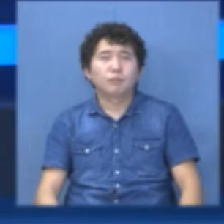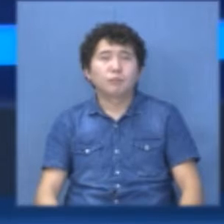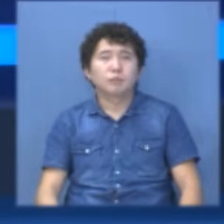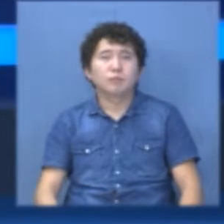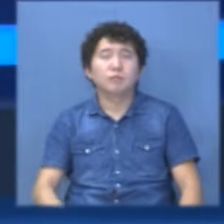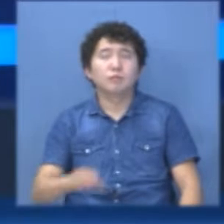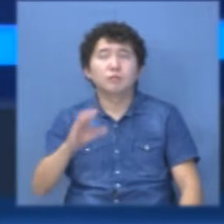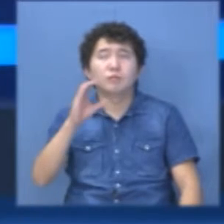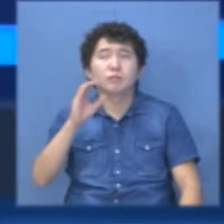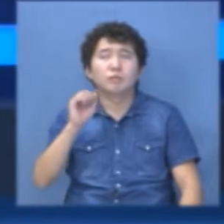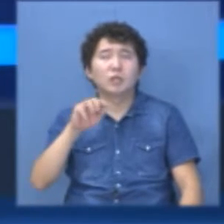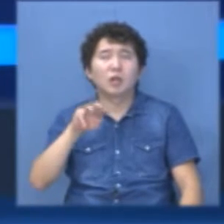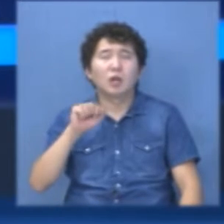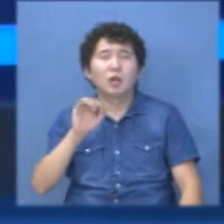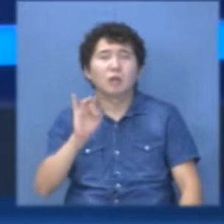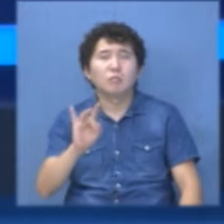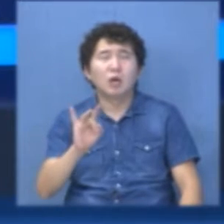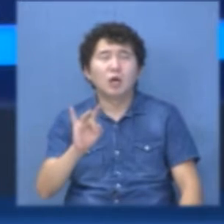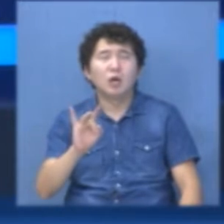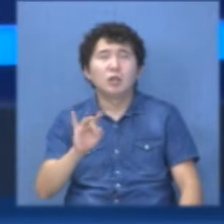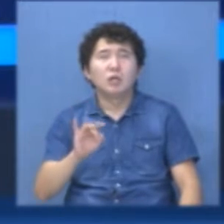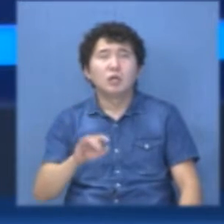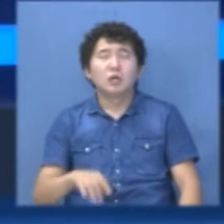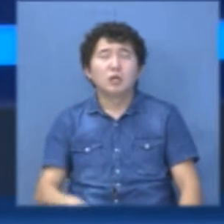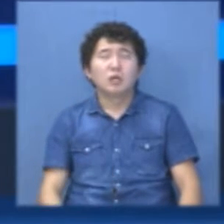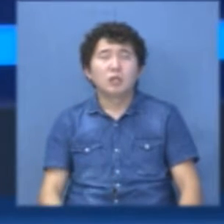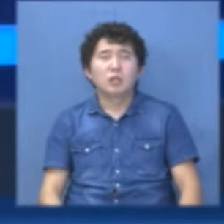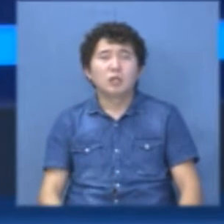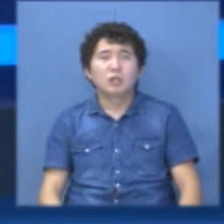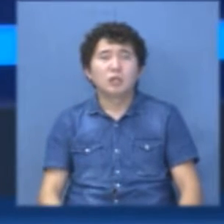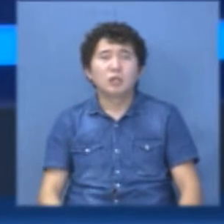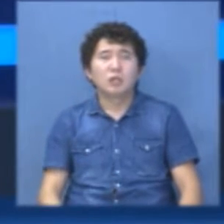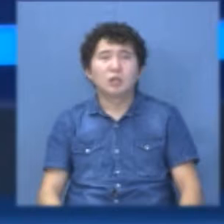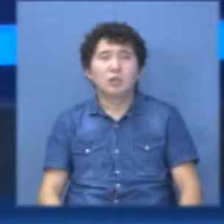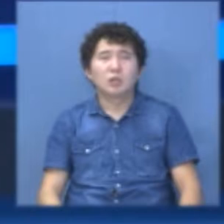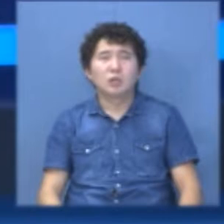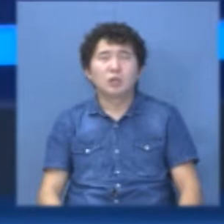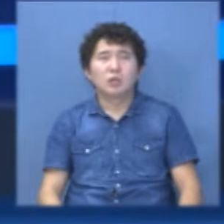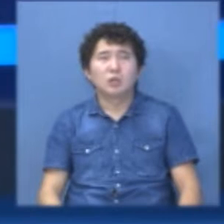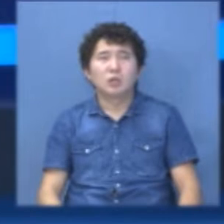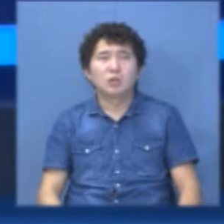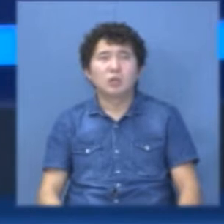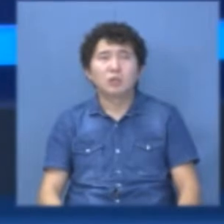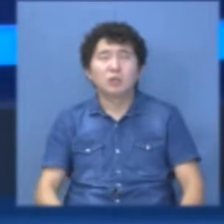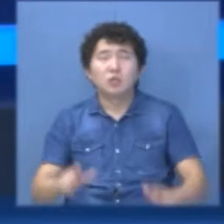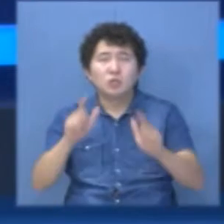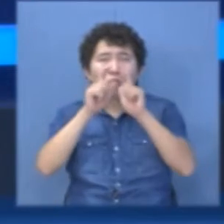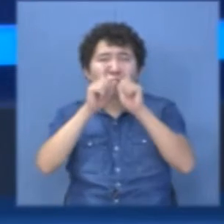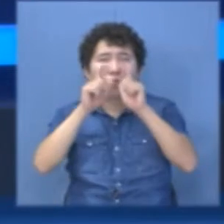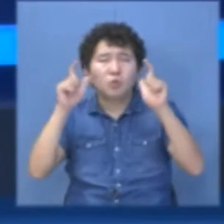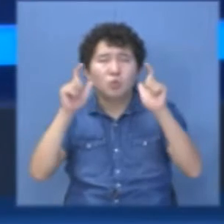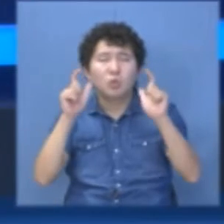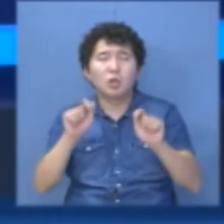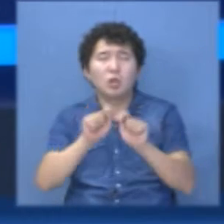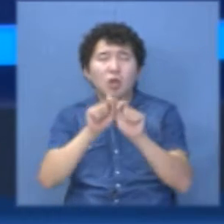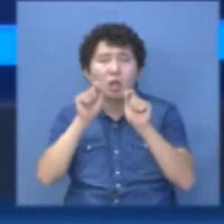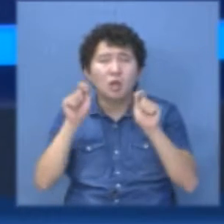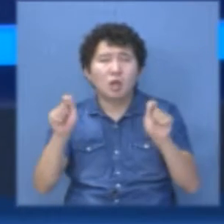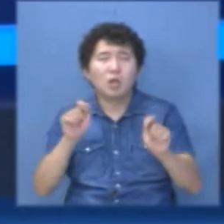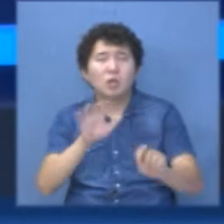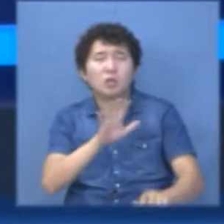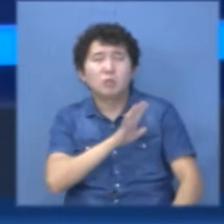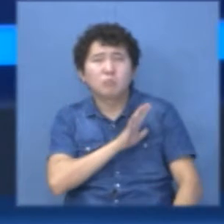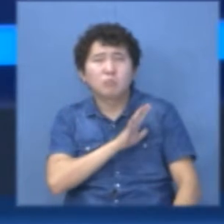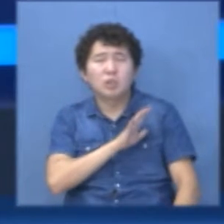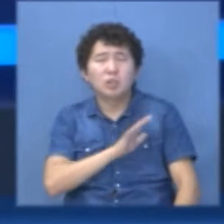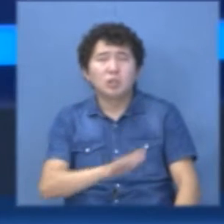Самар ауданы Колынжон ауылында Бұрай мектебі атты жіксіз оқытудың пилоттық моделі іске қосылған білім ордасы ашылды. Финдік және сингапурлық білім беру